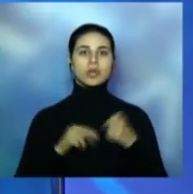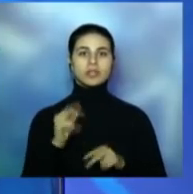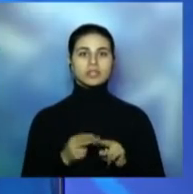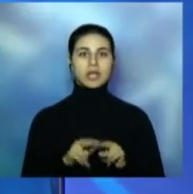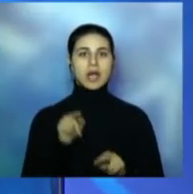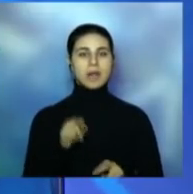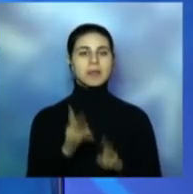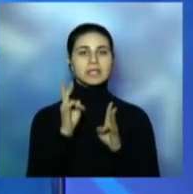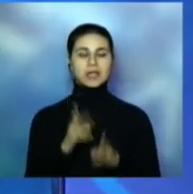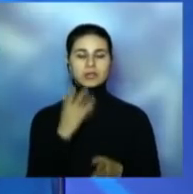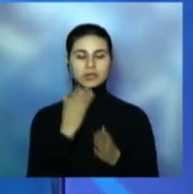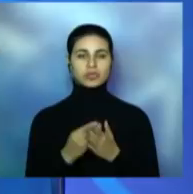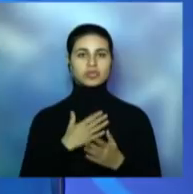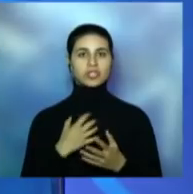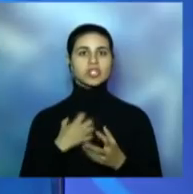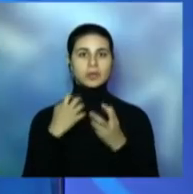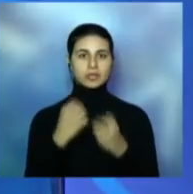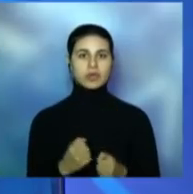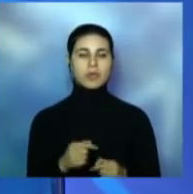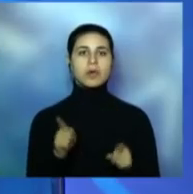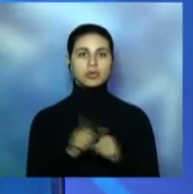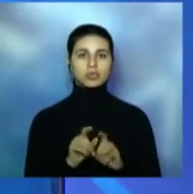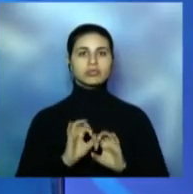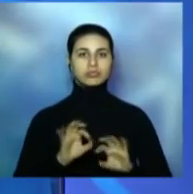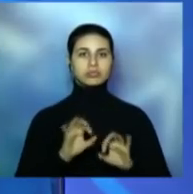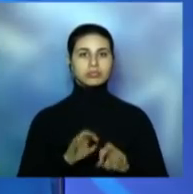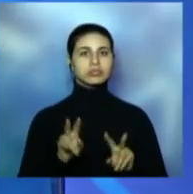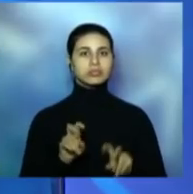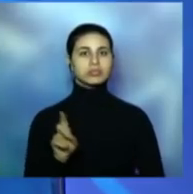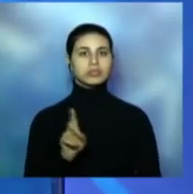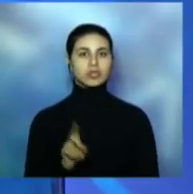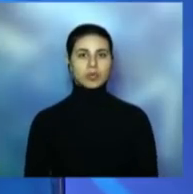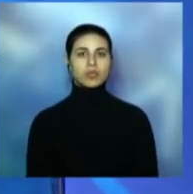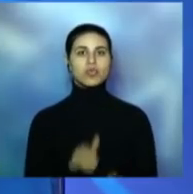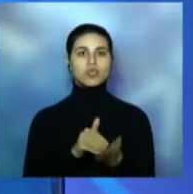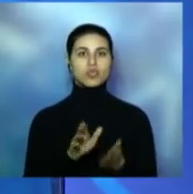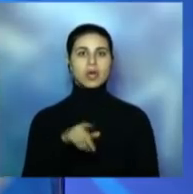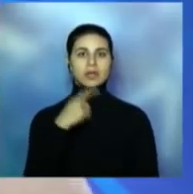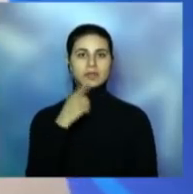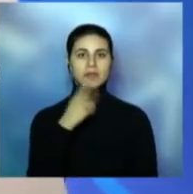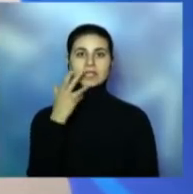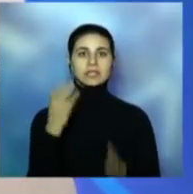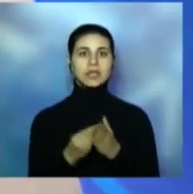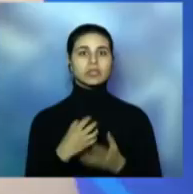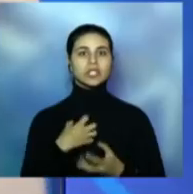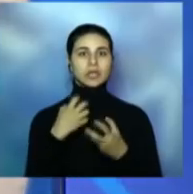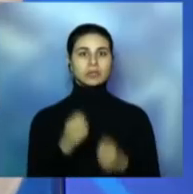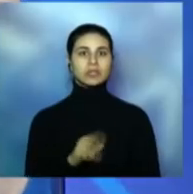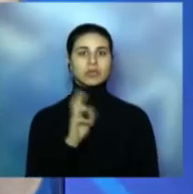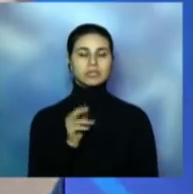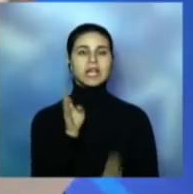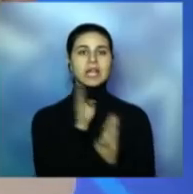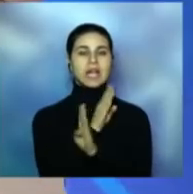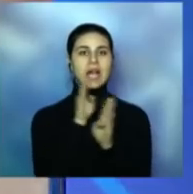ამან დააზარალოს ჩვენი ჯანმრთელობა. ჩვენ გთავაზობთ, რომ უარი ვთქვათ საკუთარი ჯანმრთელობის და